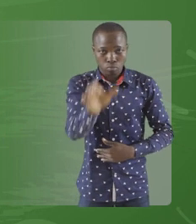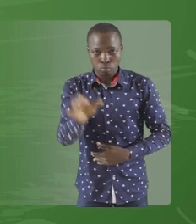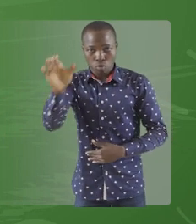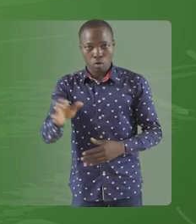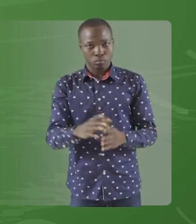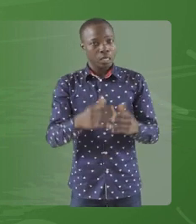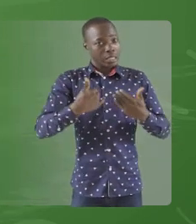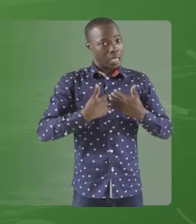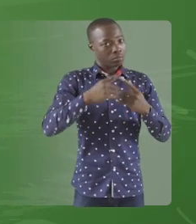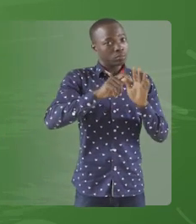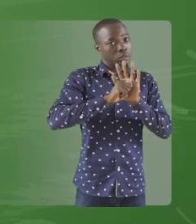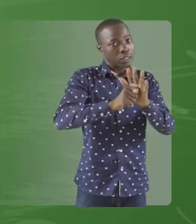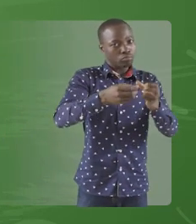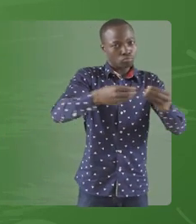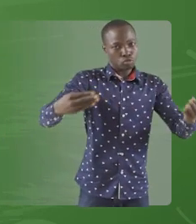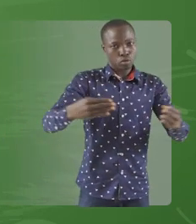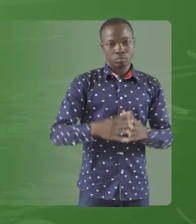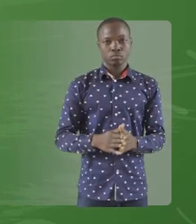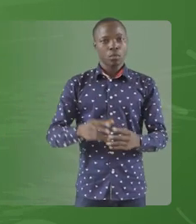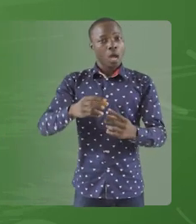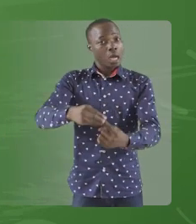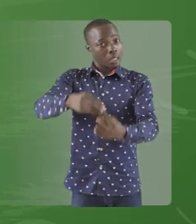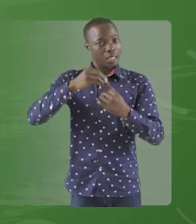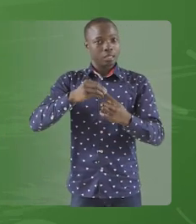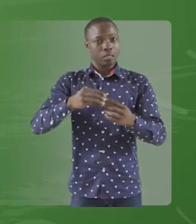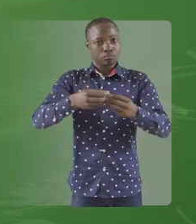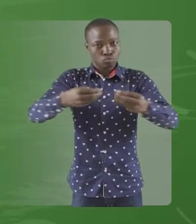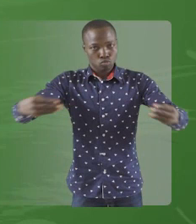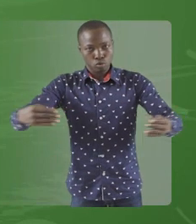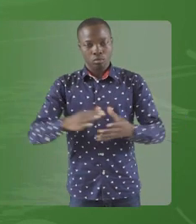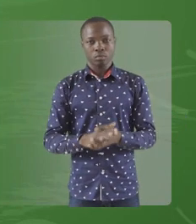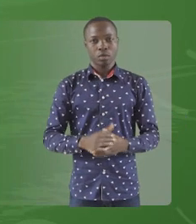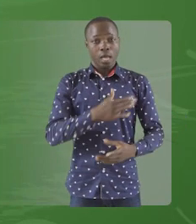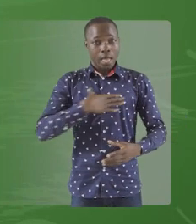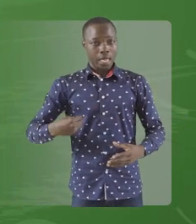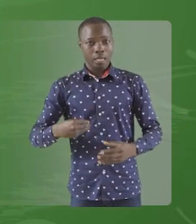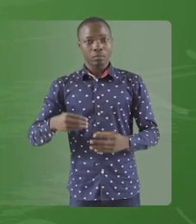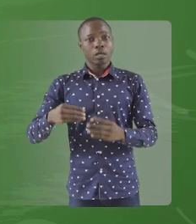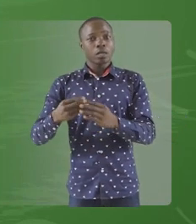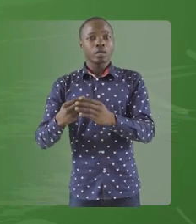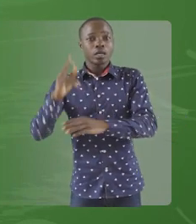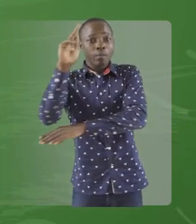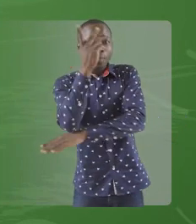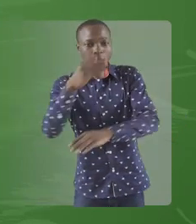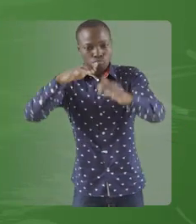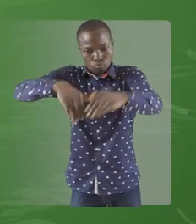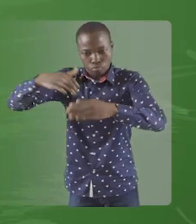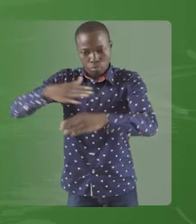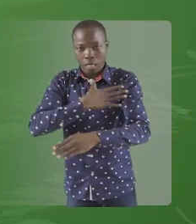les types de sols, vous avez les caractéristiques des sols et enfin les plantes cultivées et